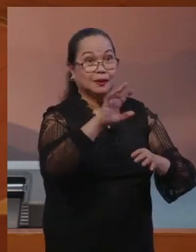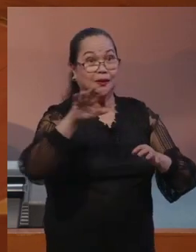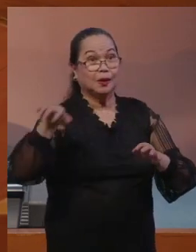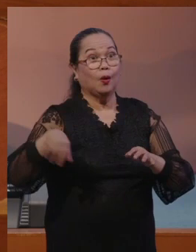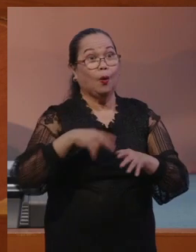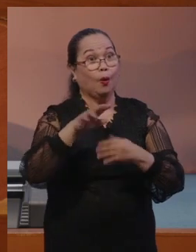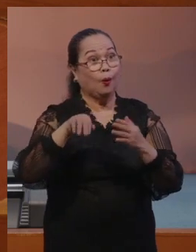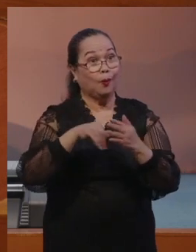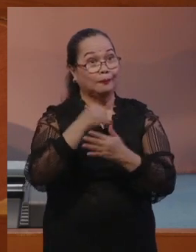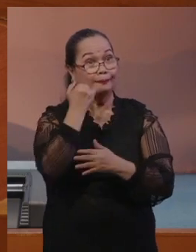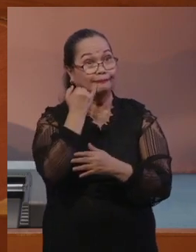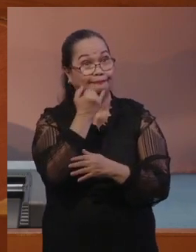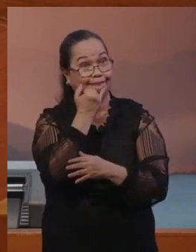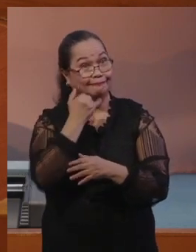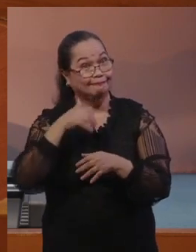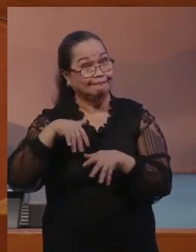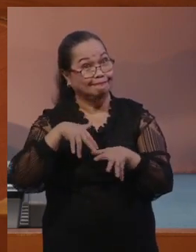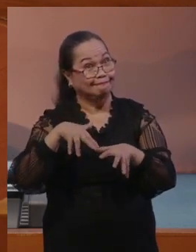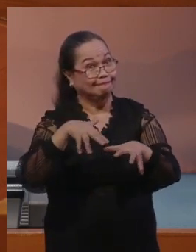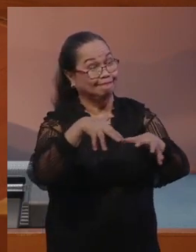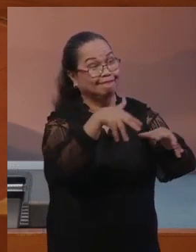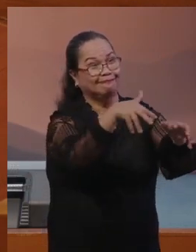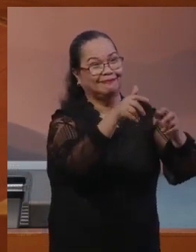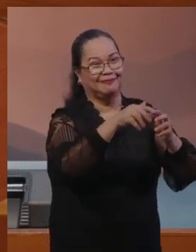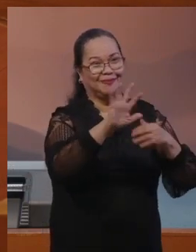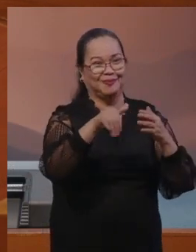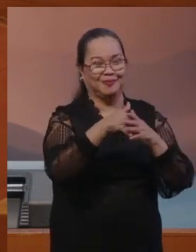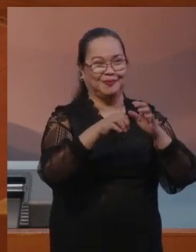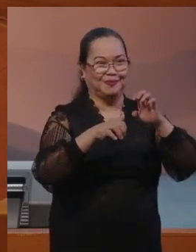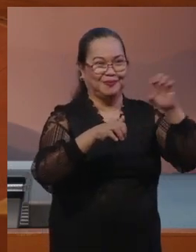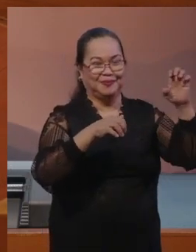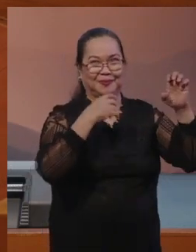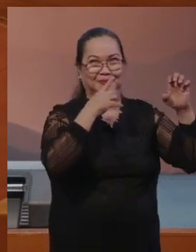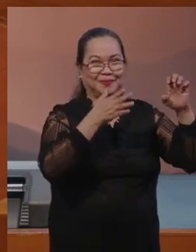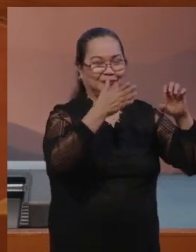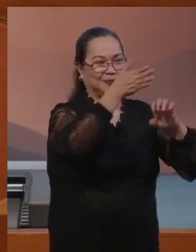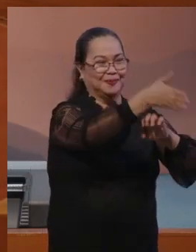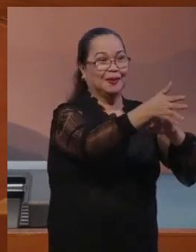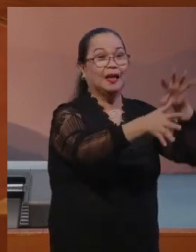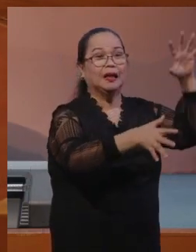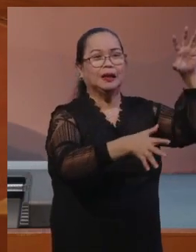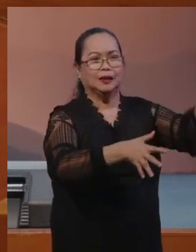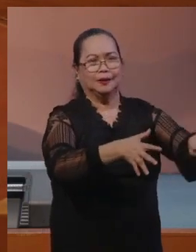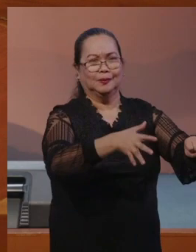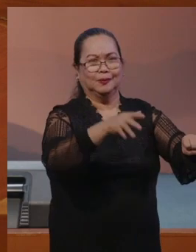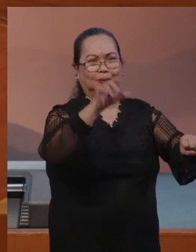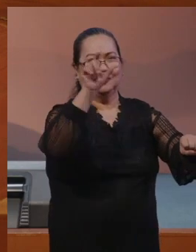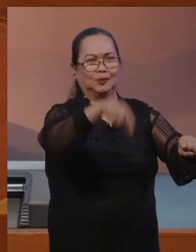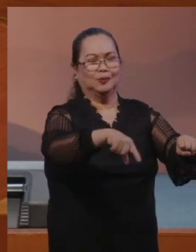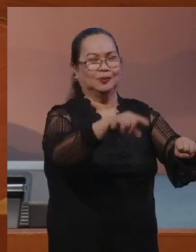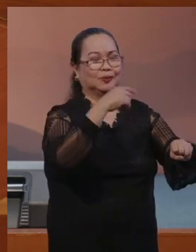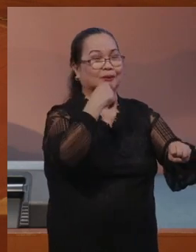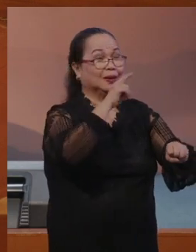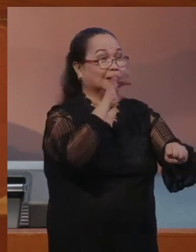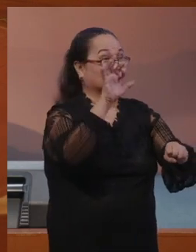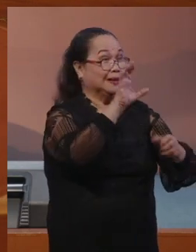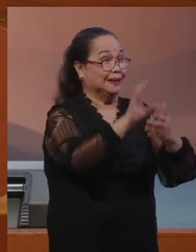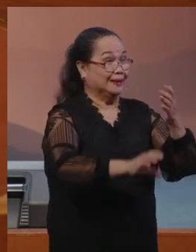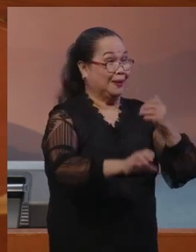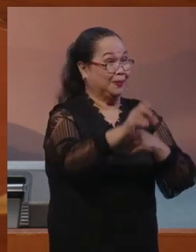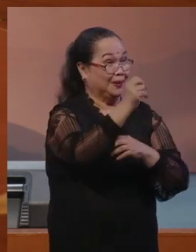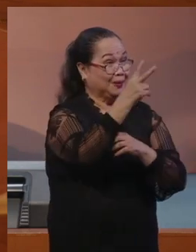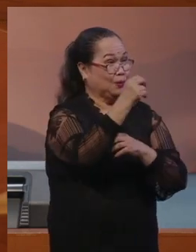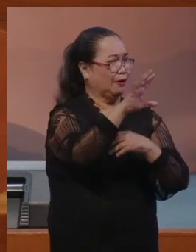and with all the Araba eastward. Yung eastern Transjordan nakuha nila. Sa verse 7 ng chapter